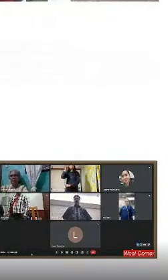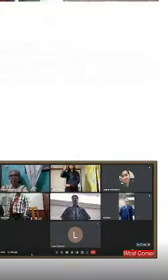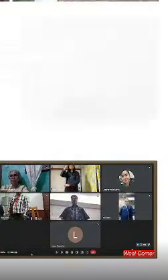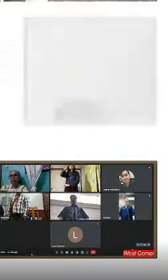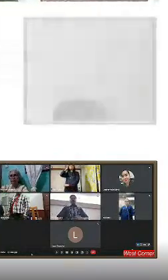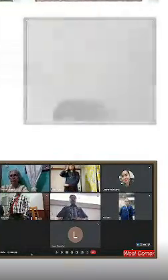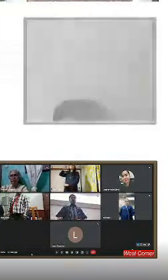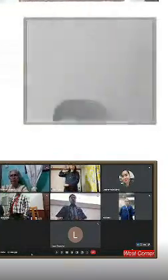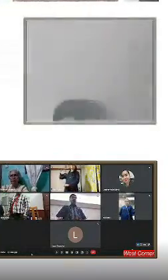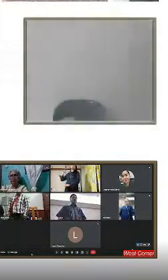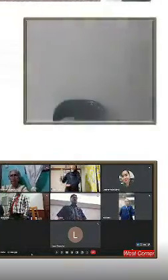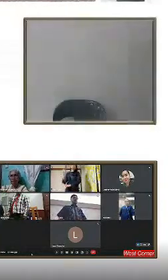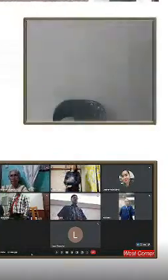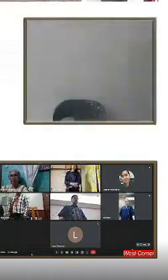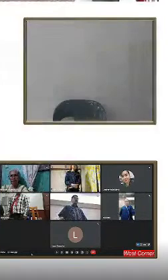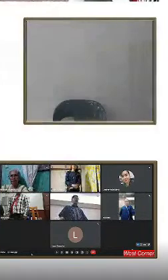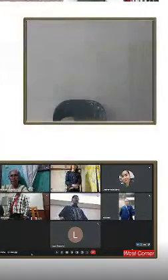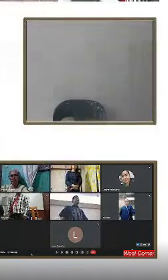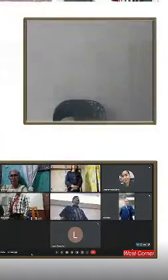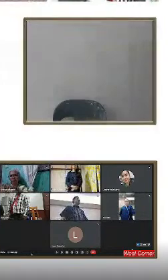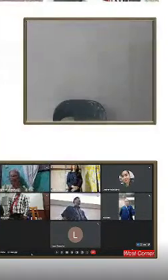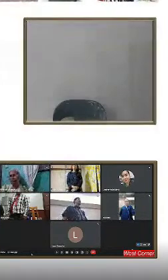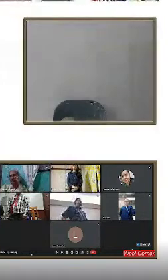our pastor.